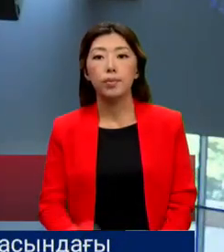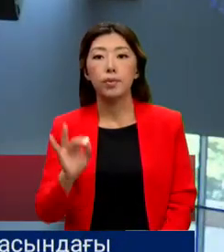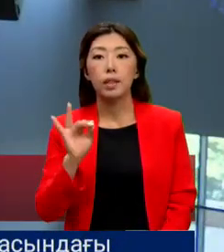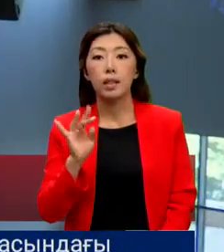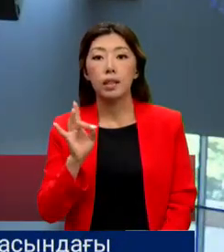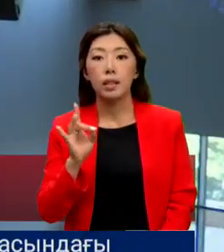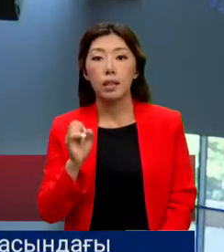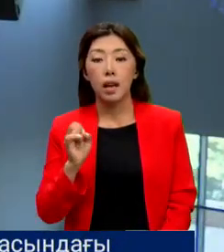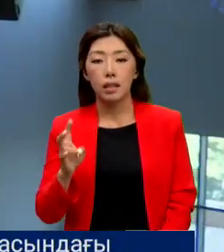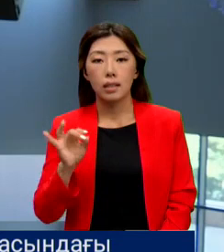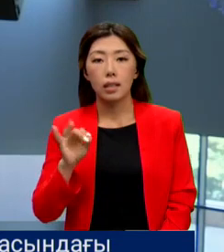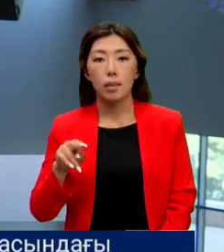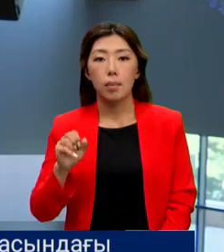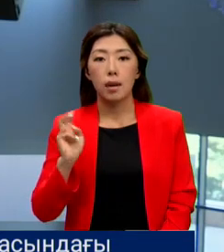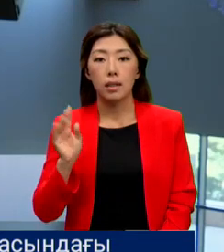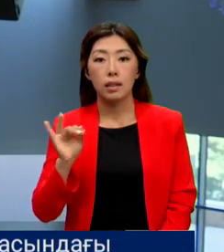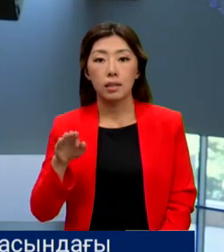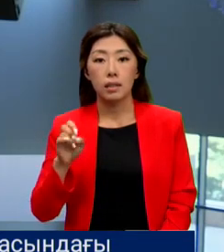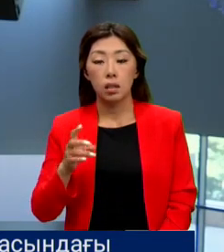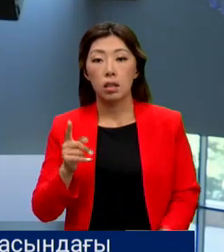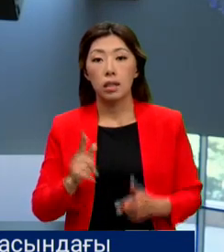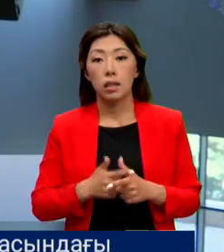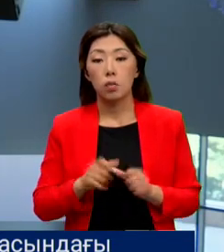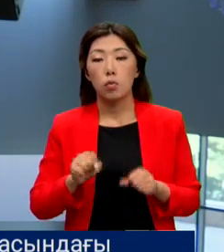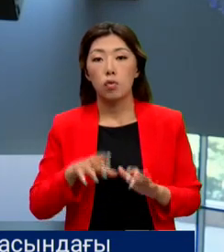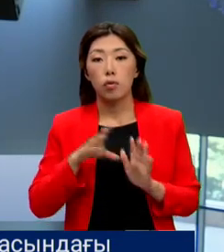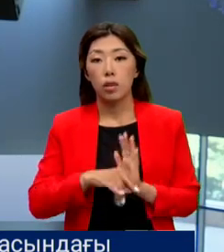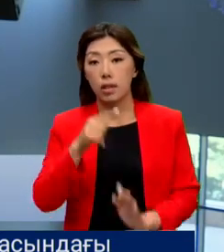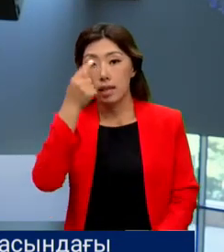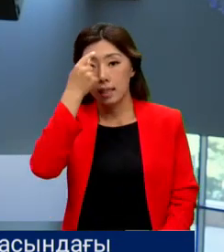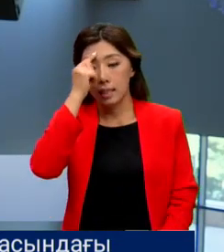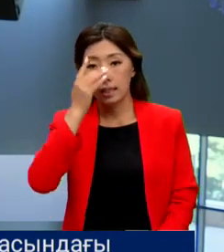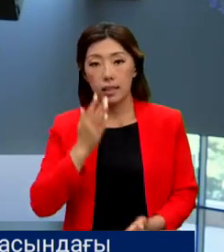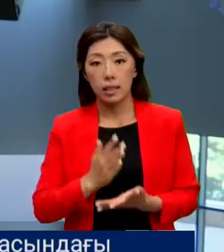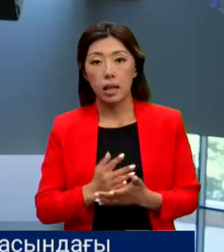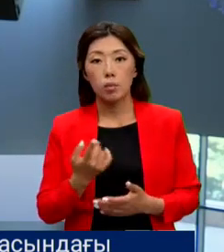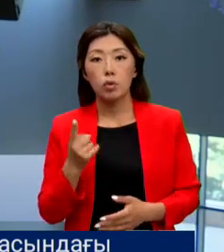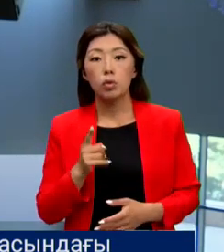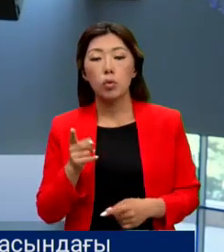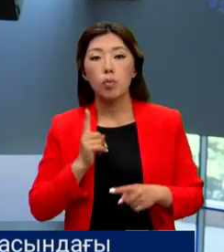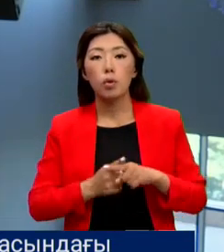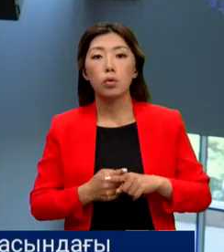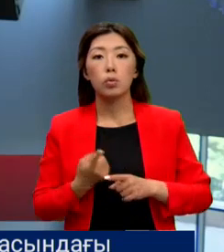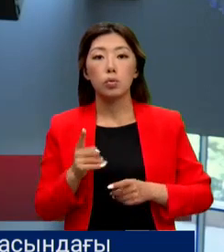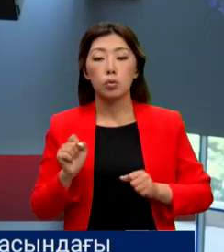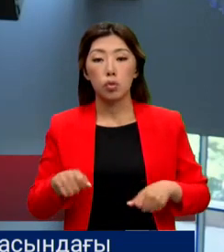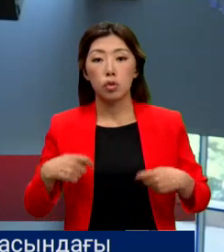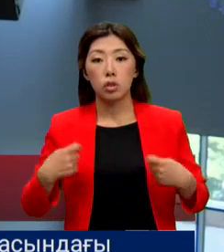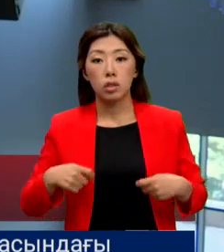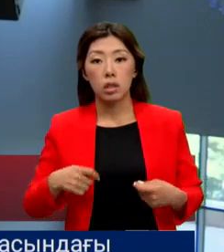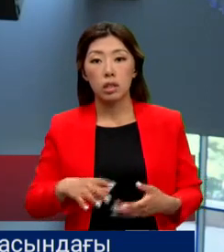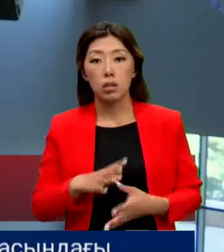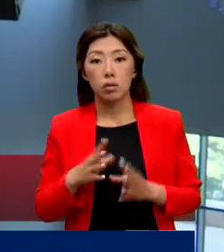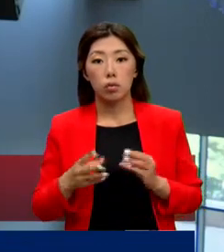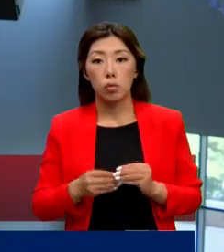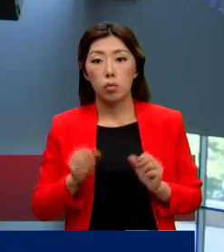говорю и про Пакистан, если надо, даже Индия. Совокупный потенциал этого рынка где-то до... Ну,